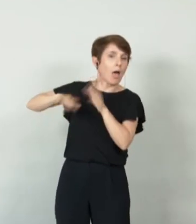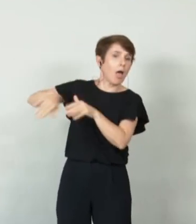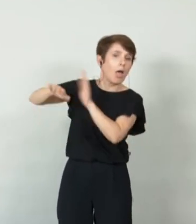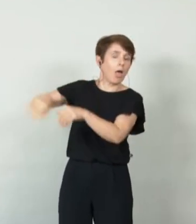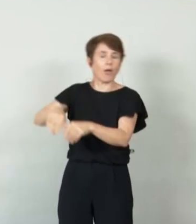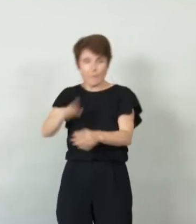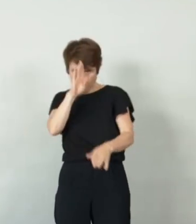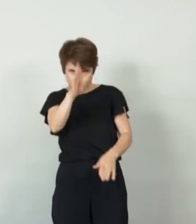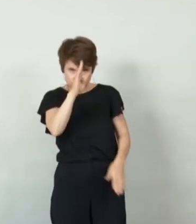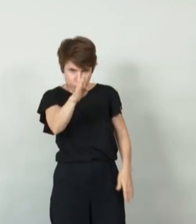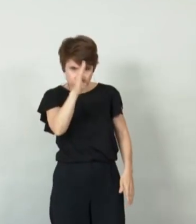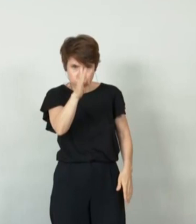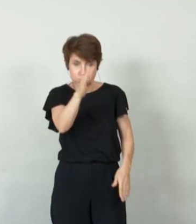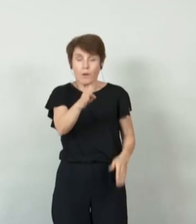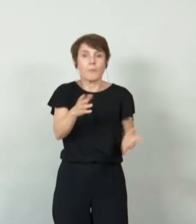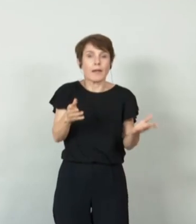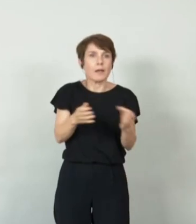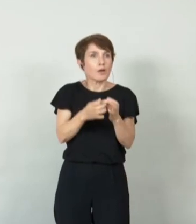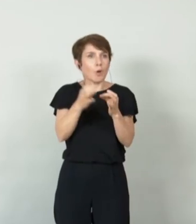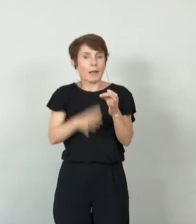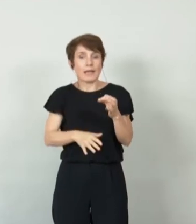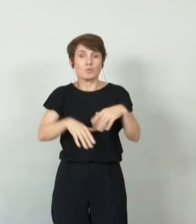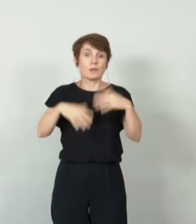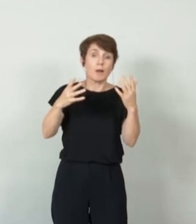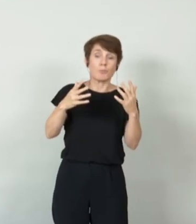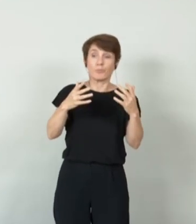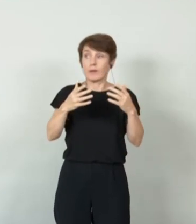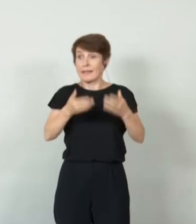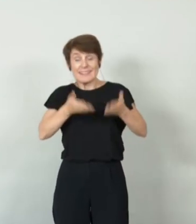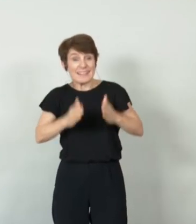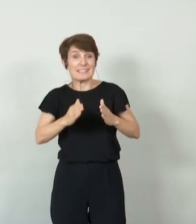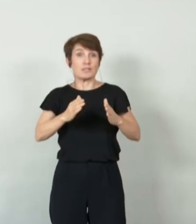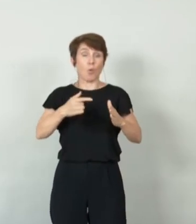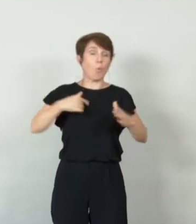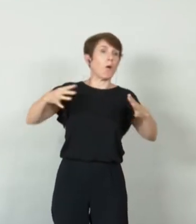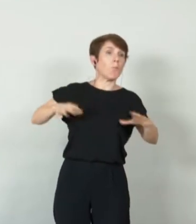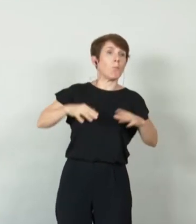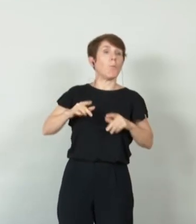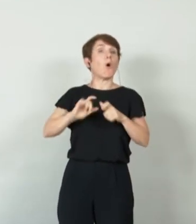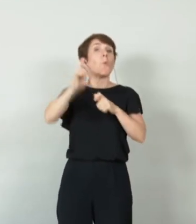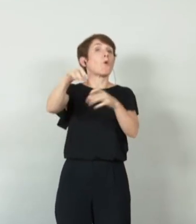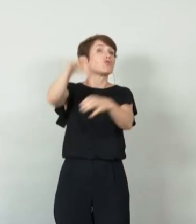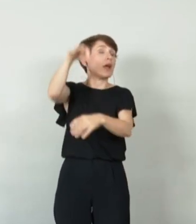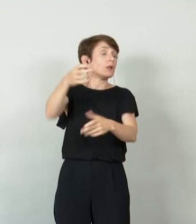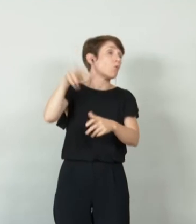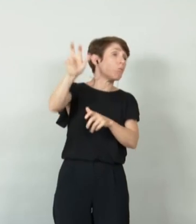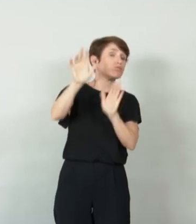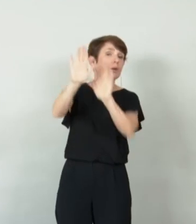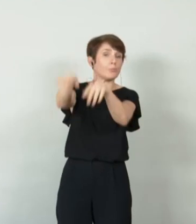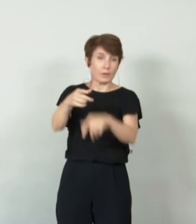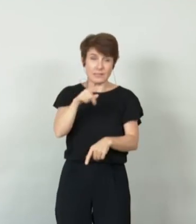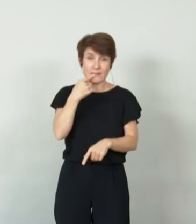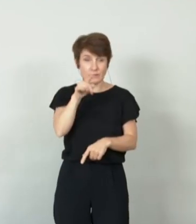vous faites peser le choix des décisions structurelles indispensables sur sur vos successeurs vous allez essayer de tenir donc jusqu'aux élections